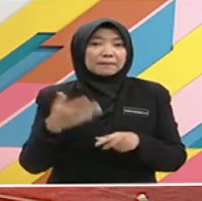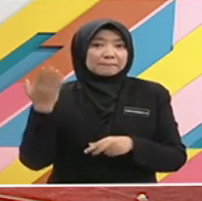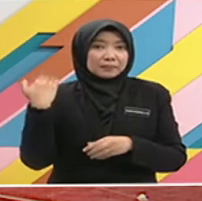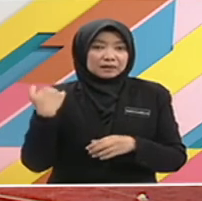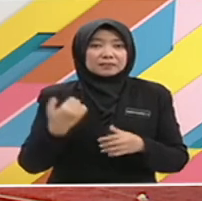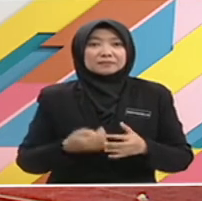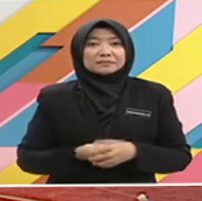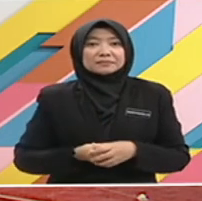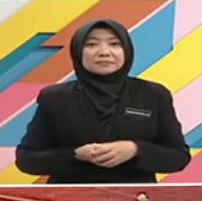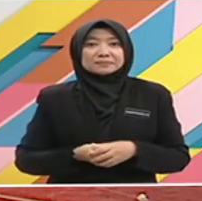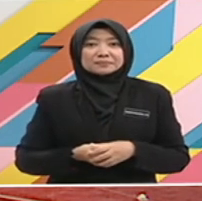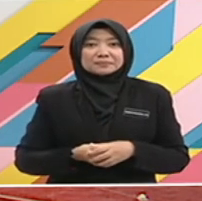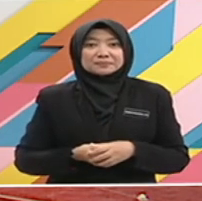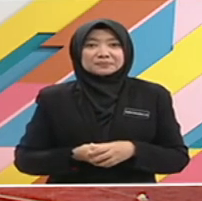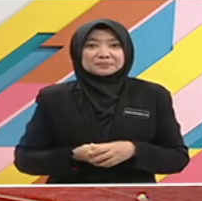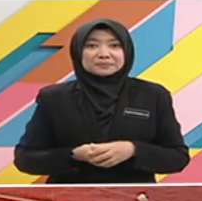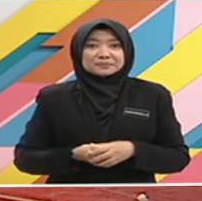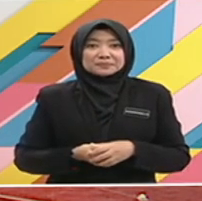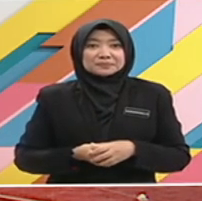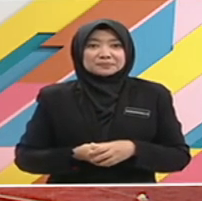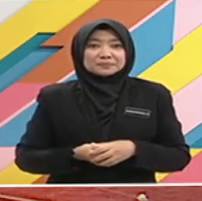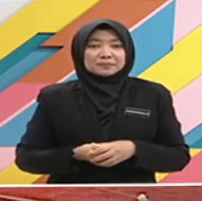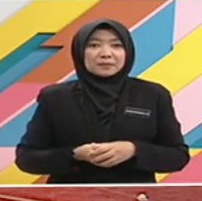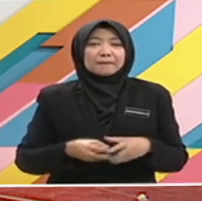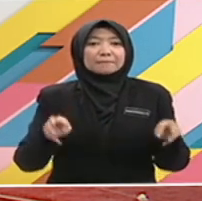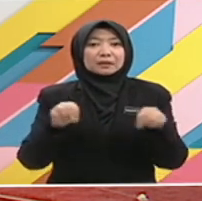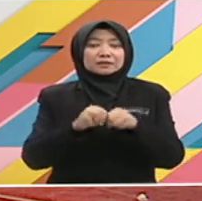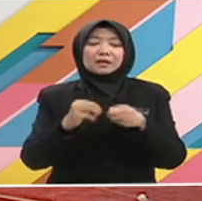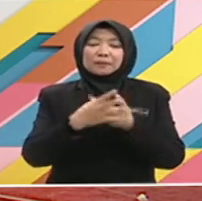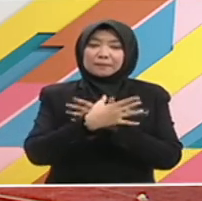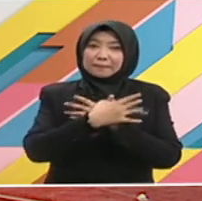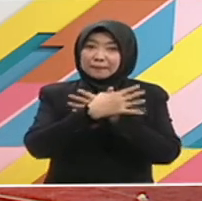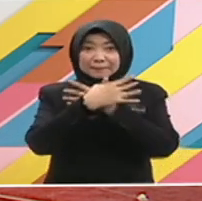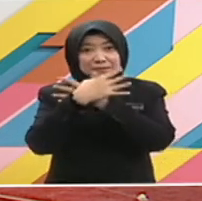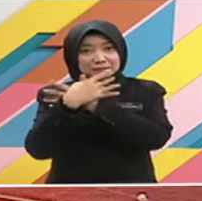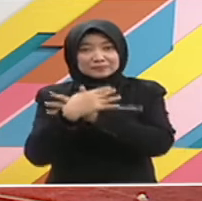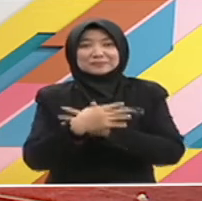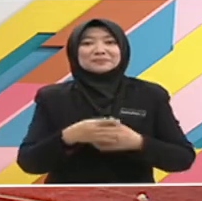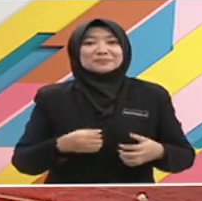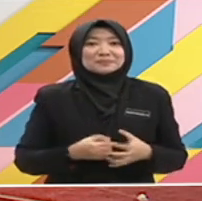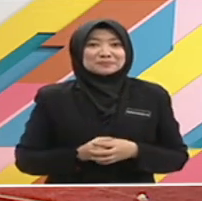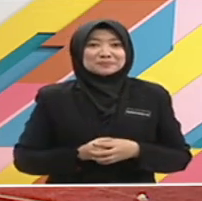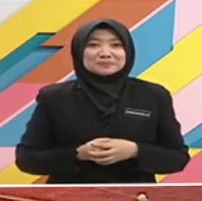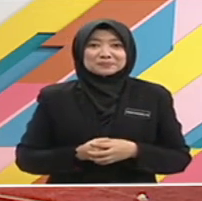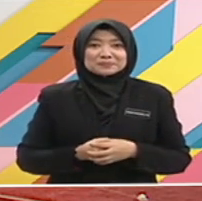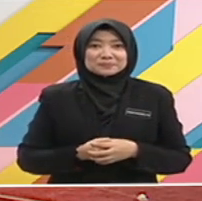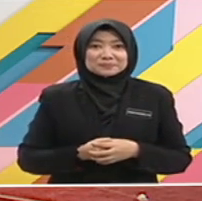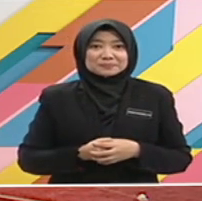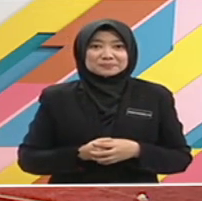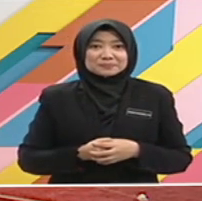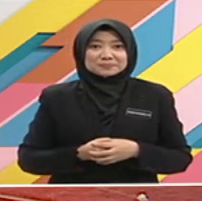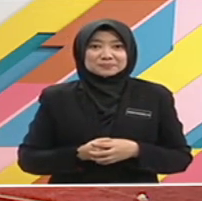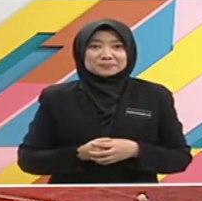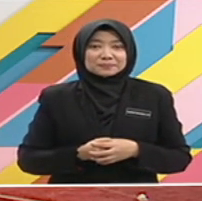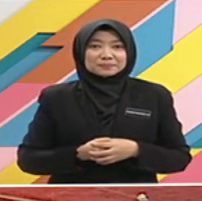ke belakang. Okey. Ini seolah-olah seperti rama-rama sedang terbanglah kan? Ya. Okey, kita tengok ya. Apa benda aku?